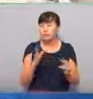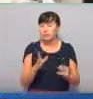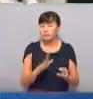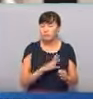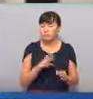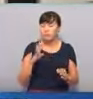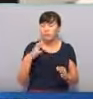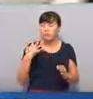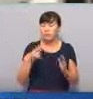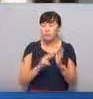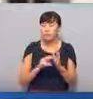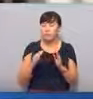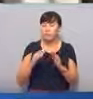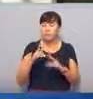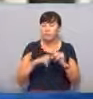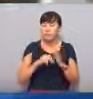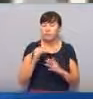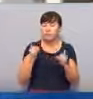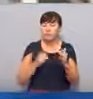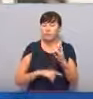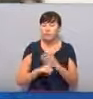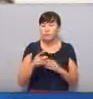тапсырылды. 359 үйдің құрылысы енді